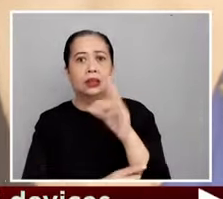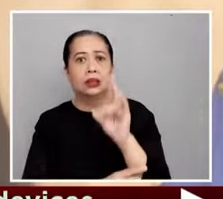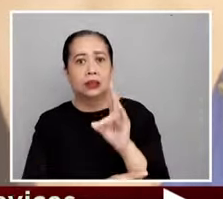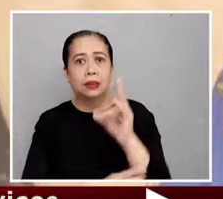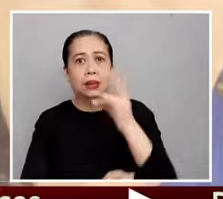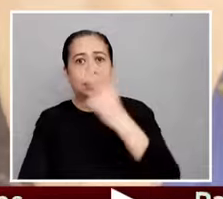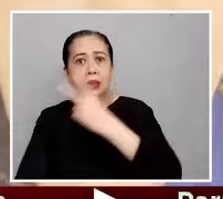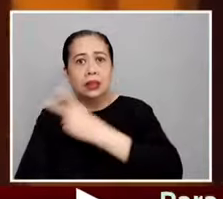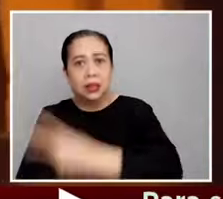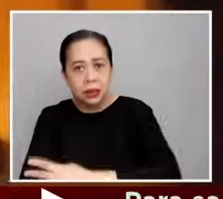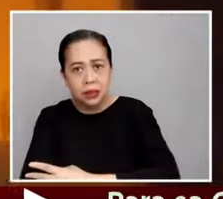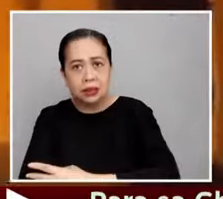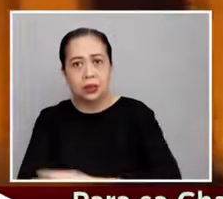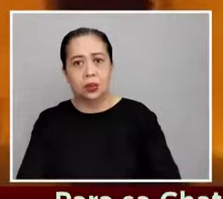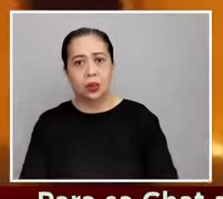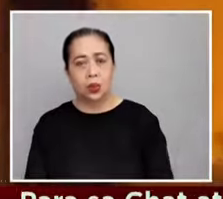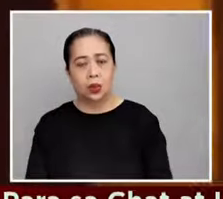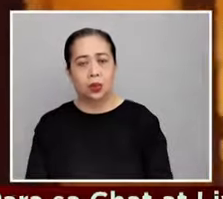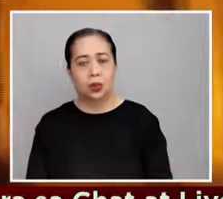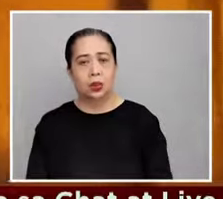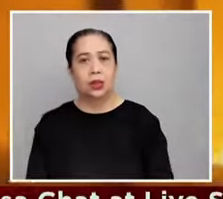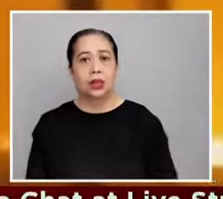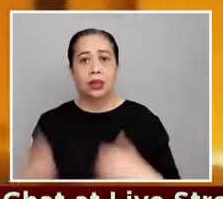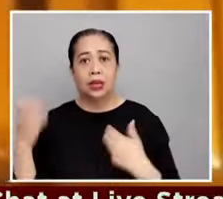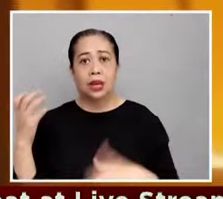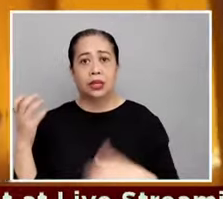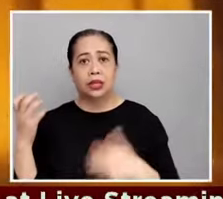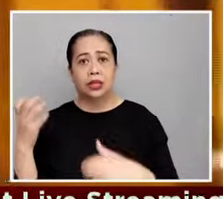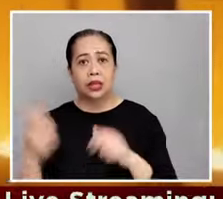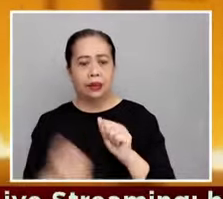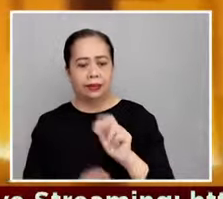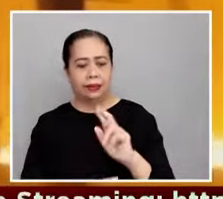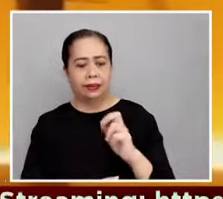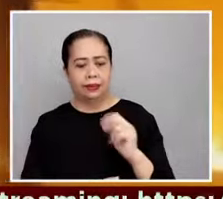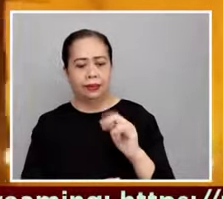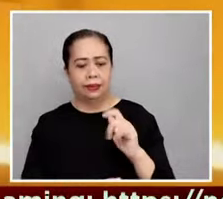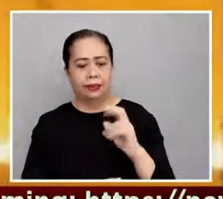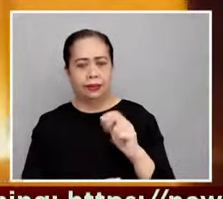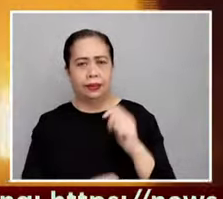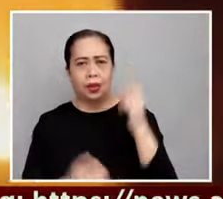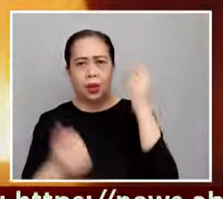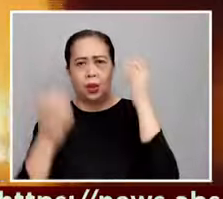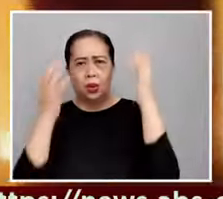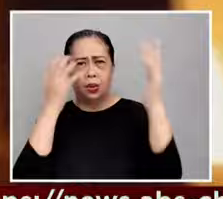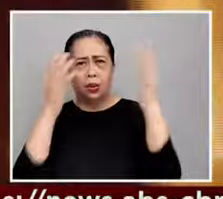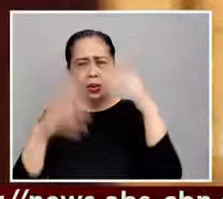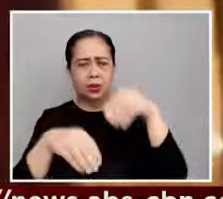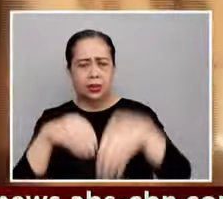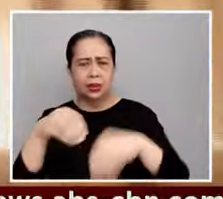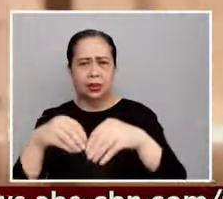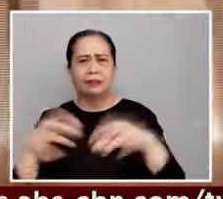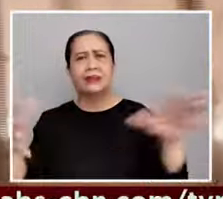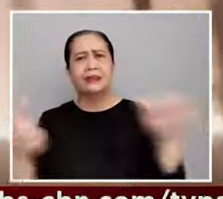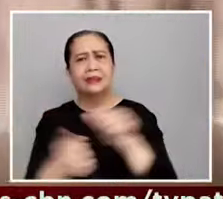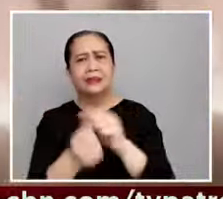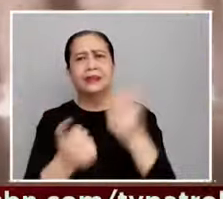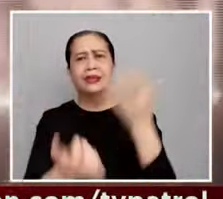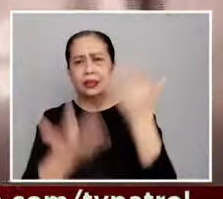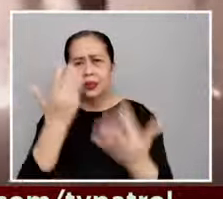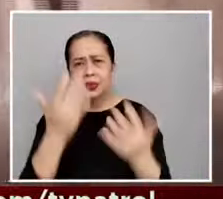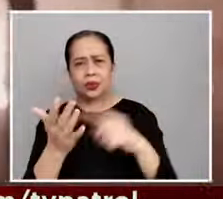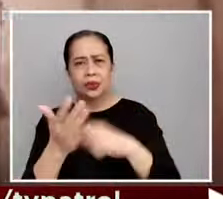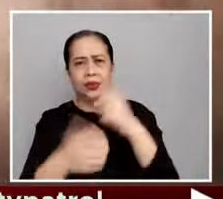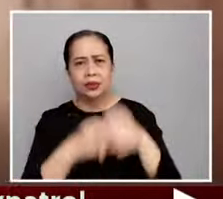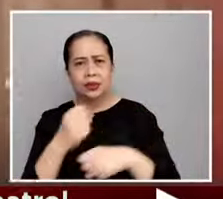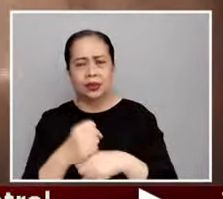araw. Sa Argentina naman, mahigit 100,000 hektarya na nakagubatan at taniman ang nasunog ngayong taon dahil